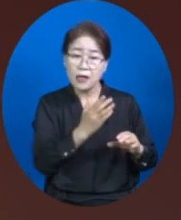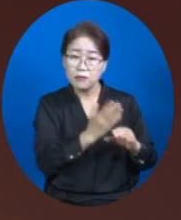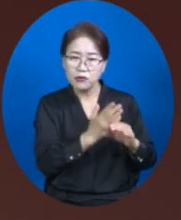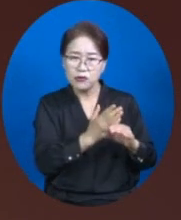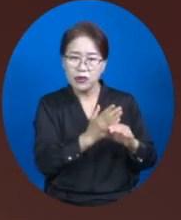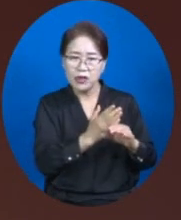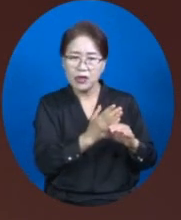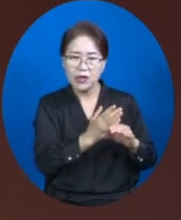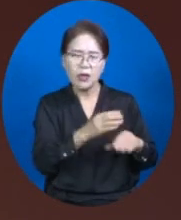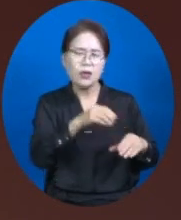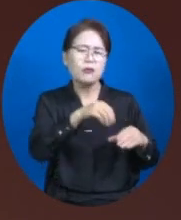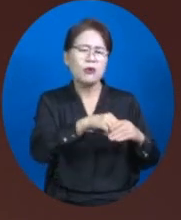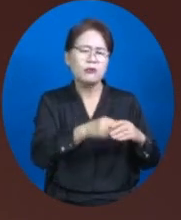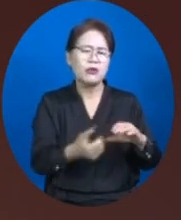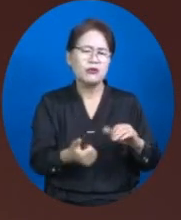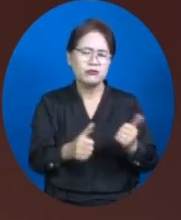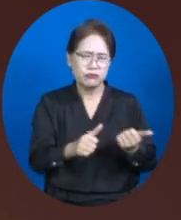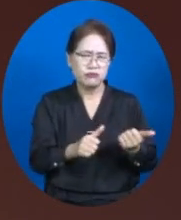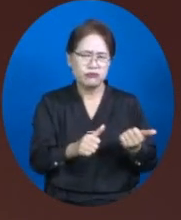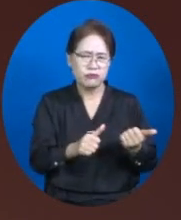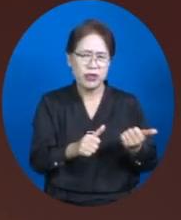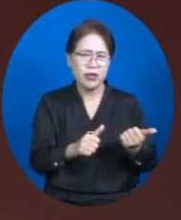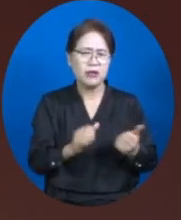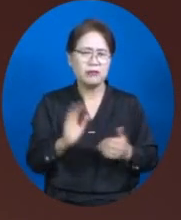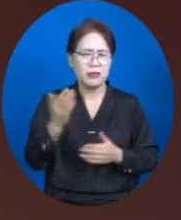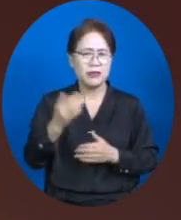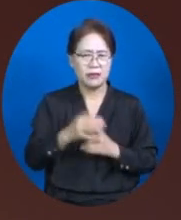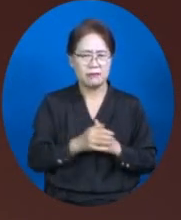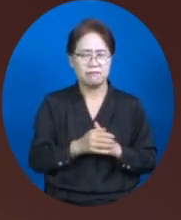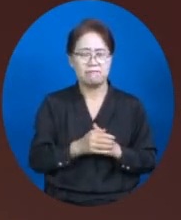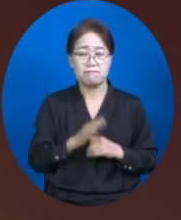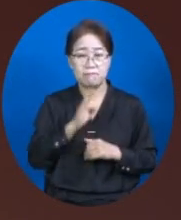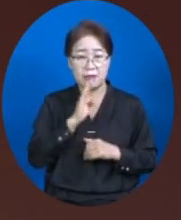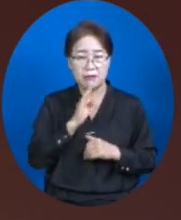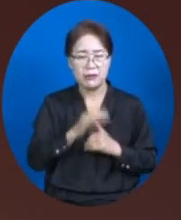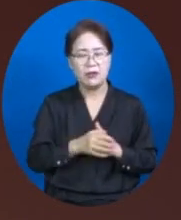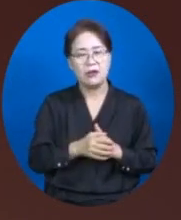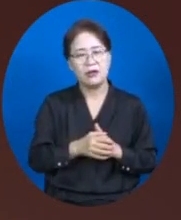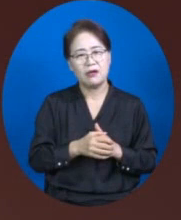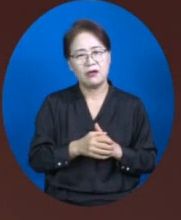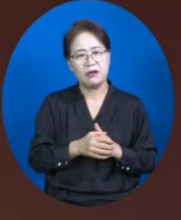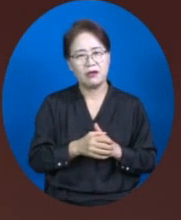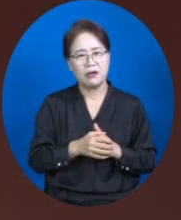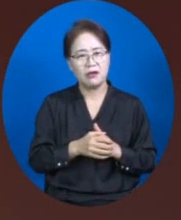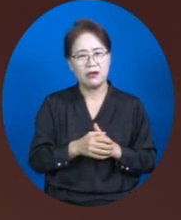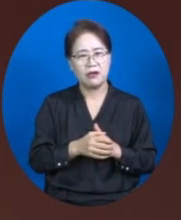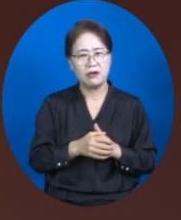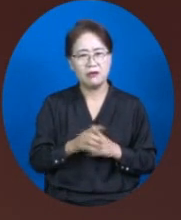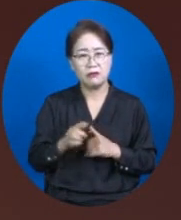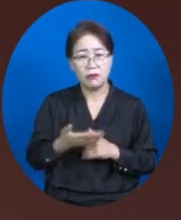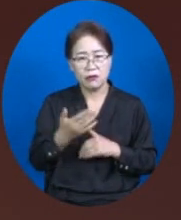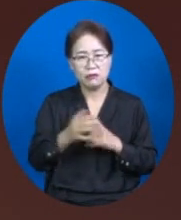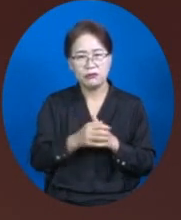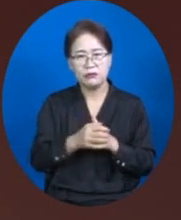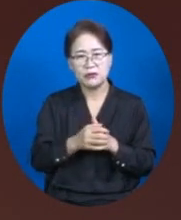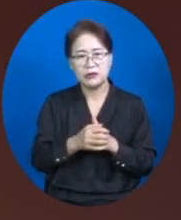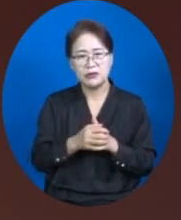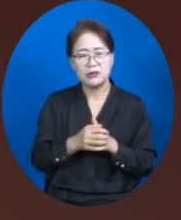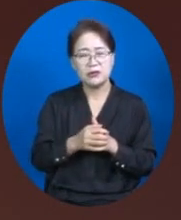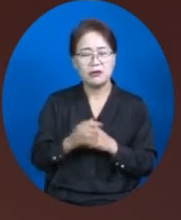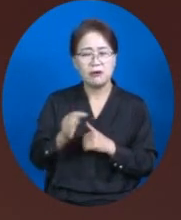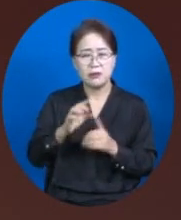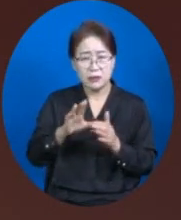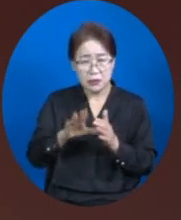우리도 포함될 수밖에 없다는 사실이죠 여러분이 아무리 부정하고 싶어도 저와 여러분도